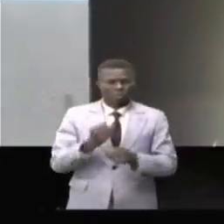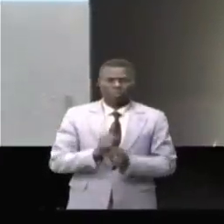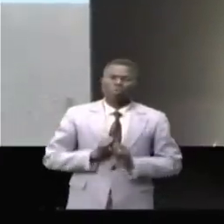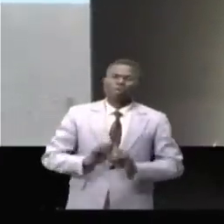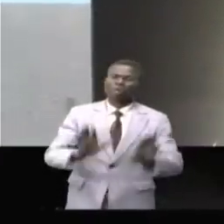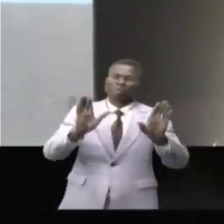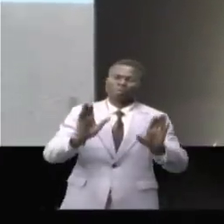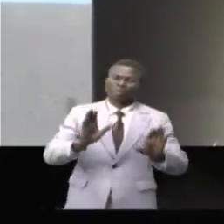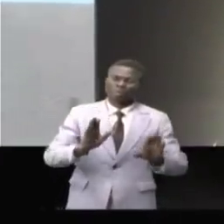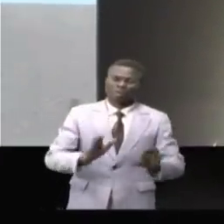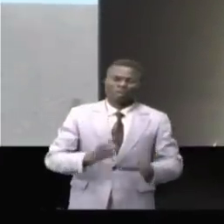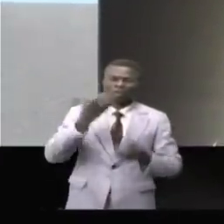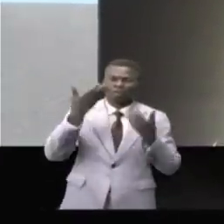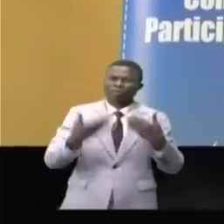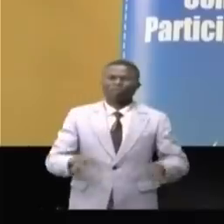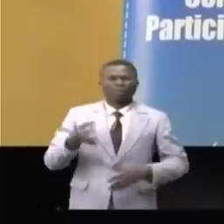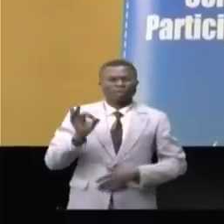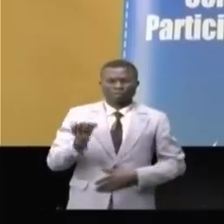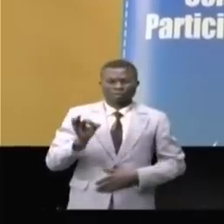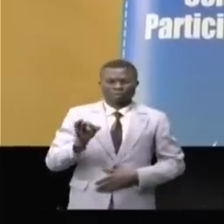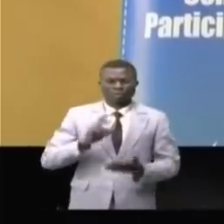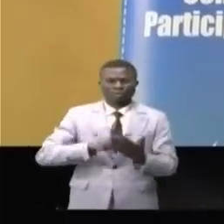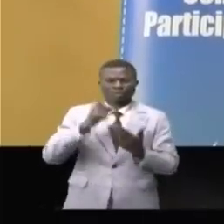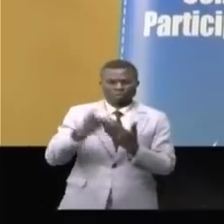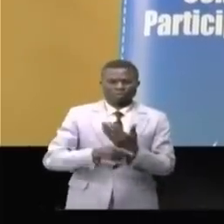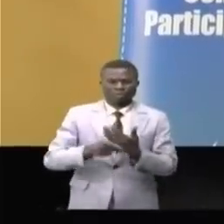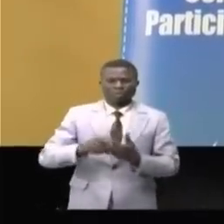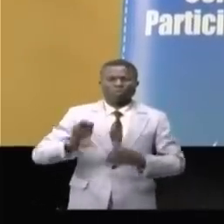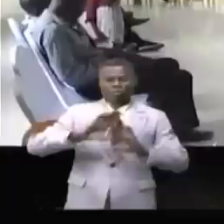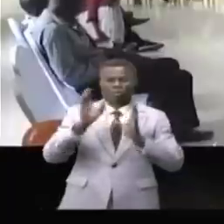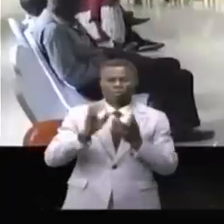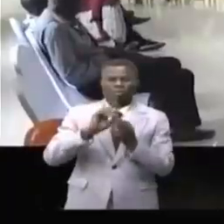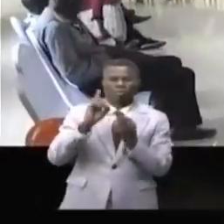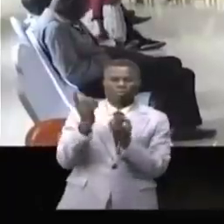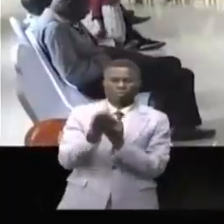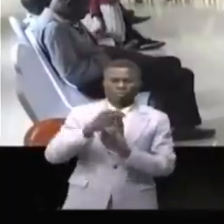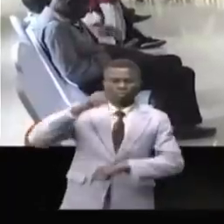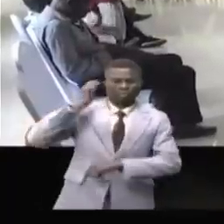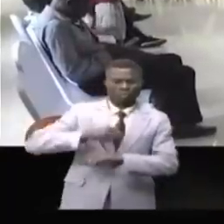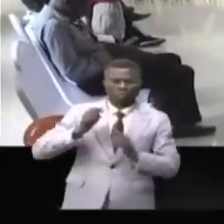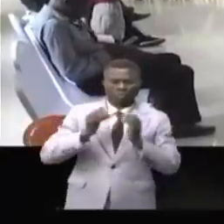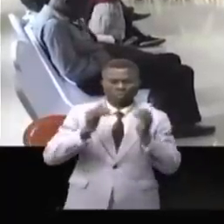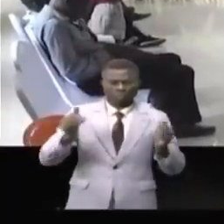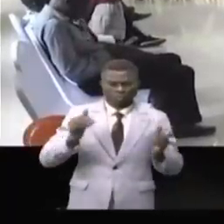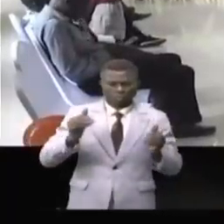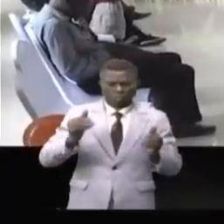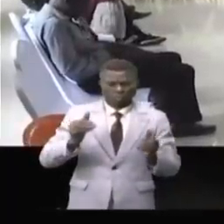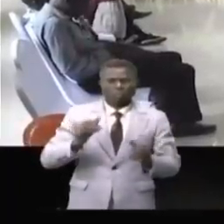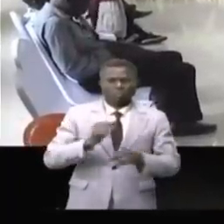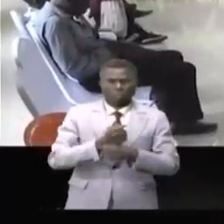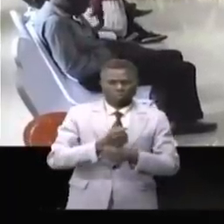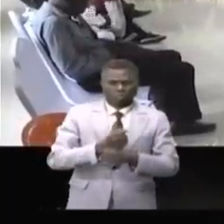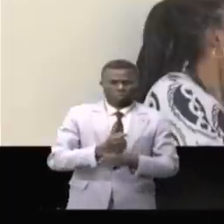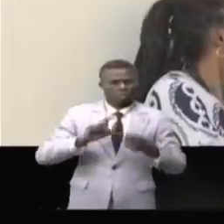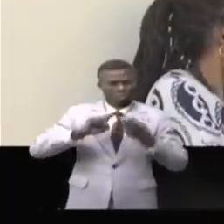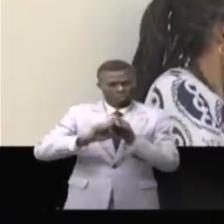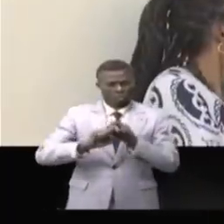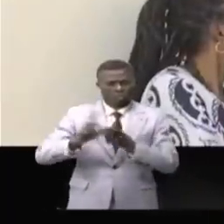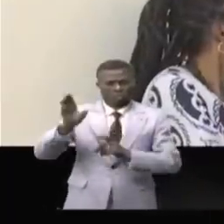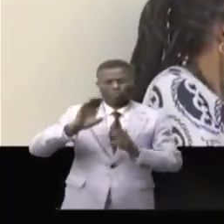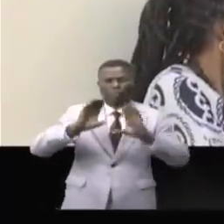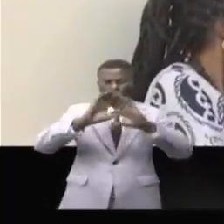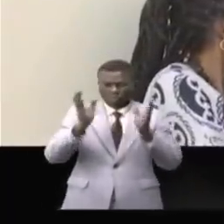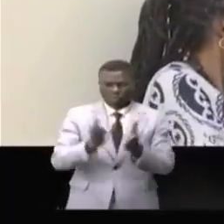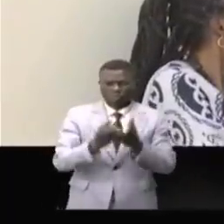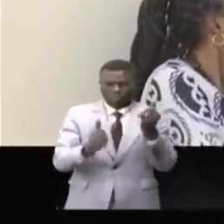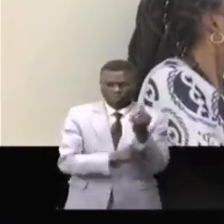malheureusement... Ce projet de la commission diocésaine Justice et Paix est conçu pour susciter de l'intérêt des communautés locales